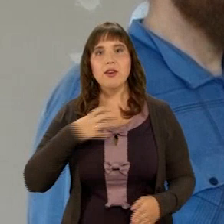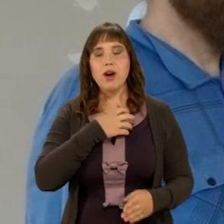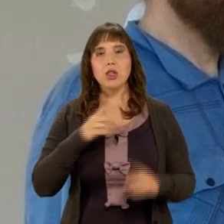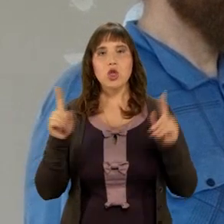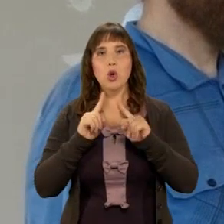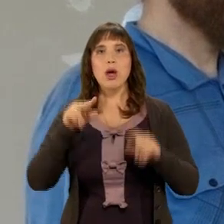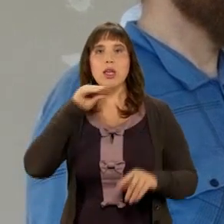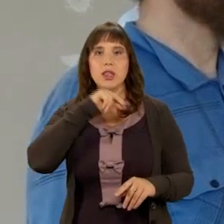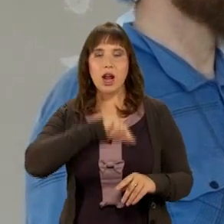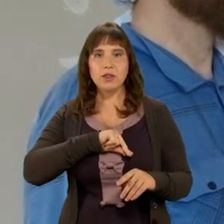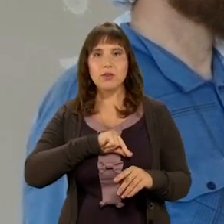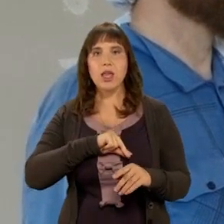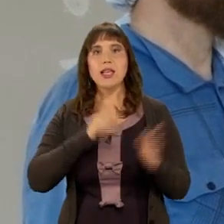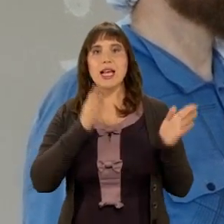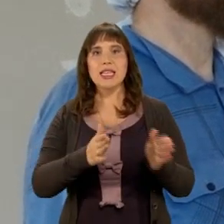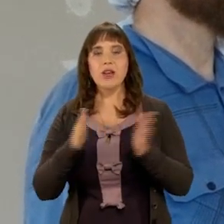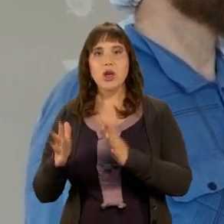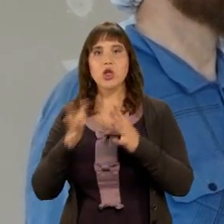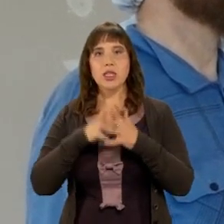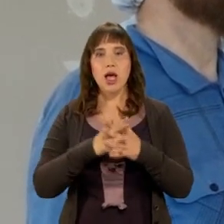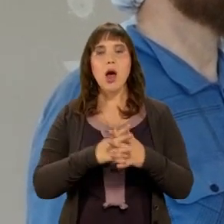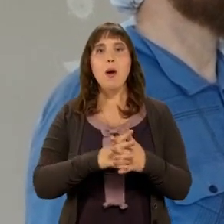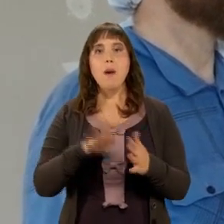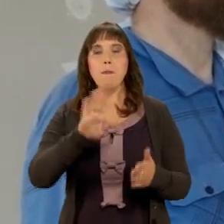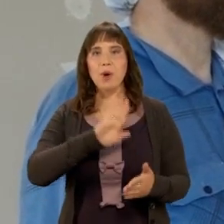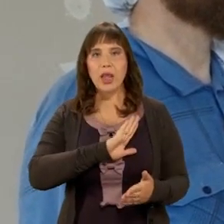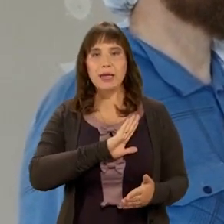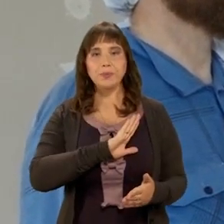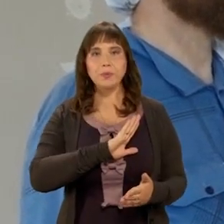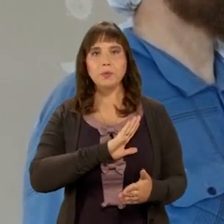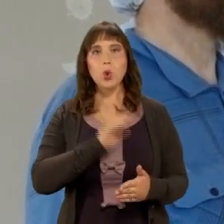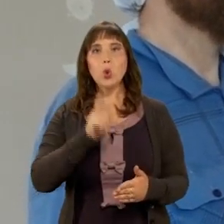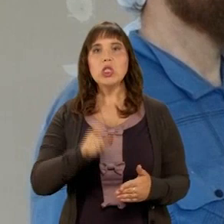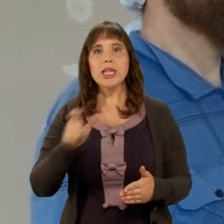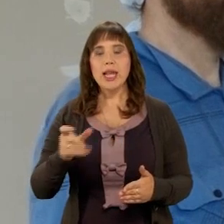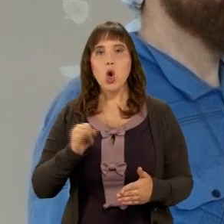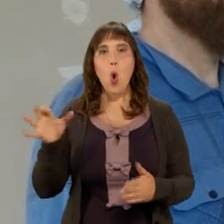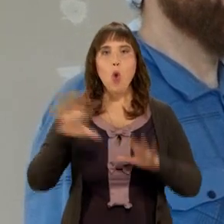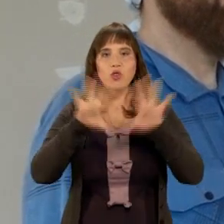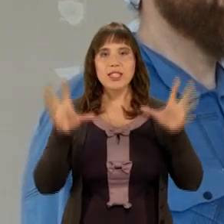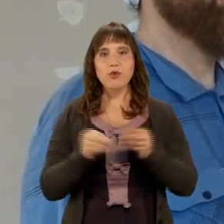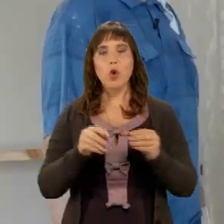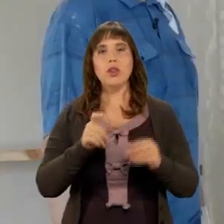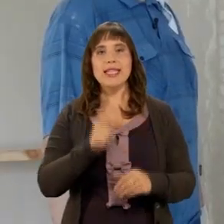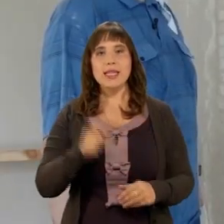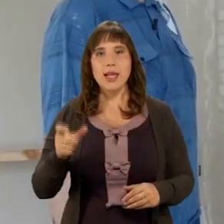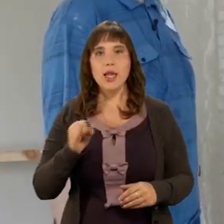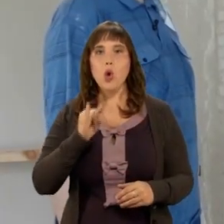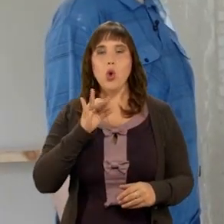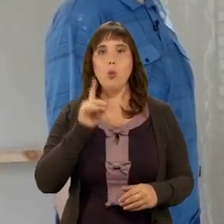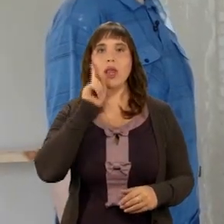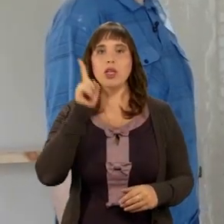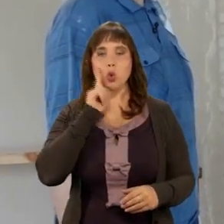важно, чтобы нравственная составляющая села присутствовала у населения, у всего населения, и